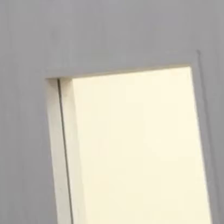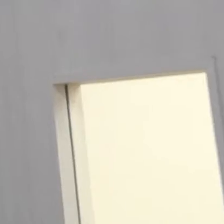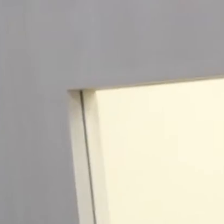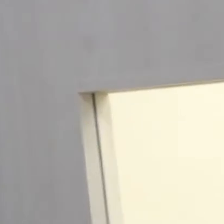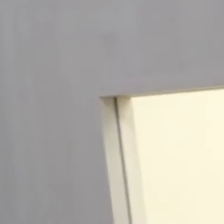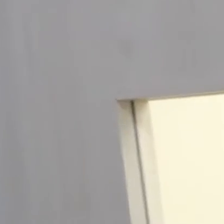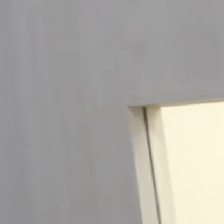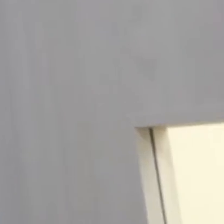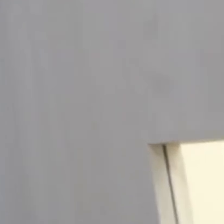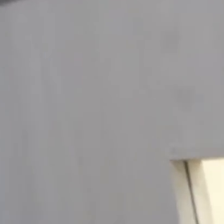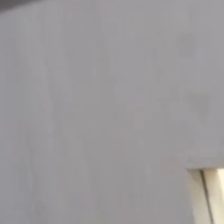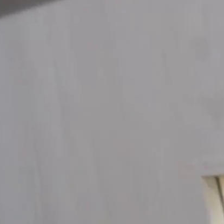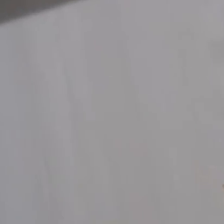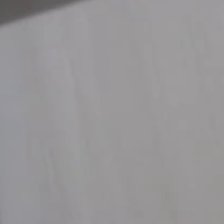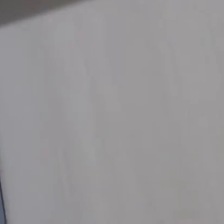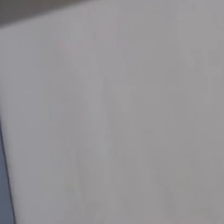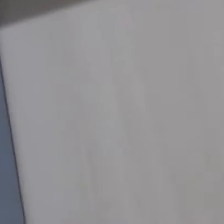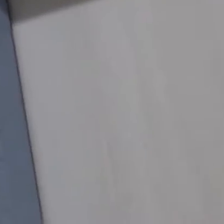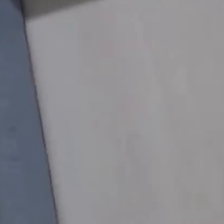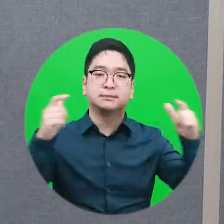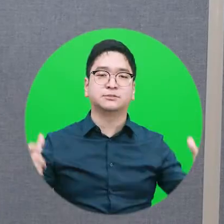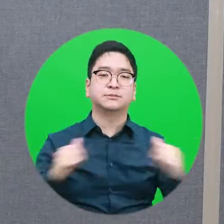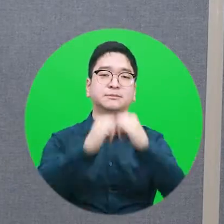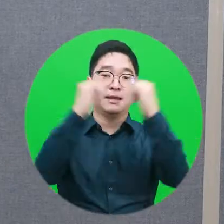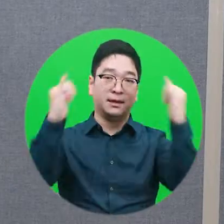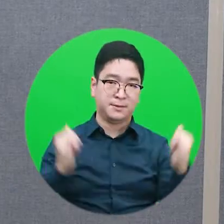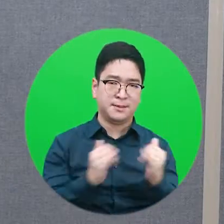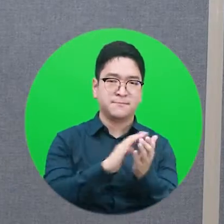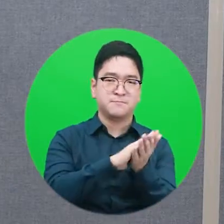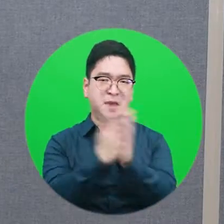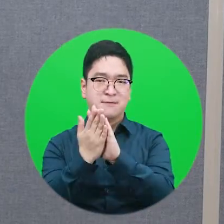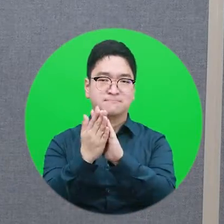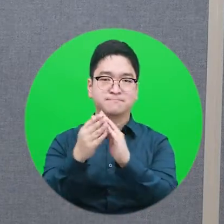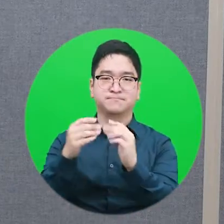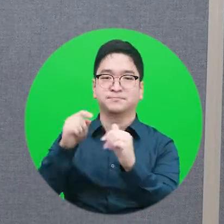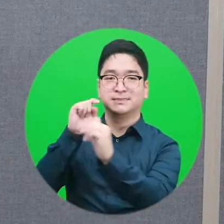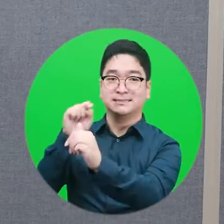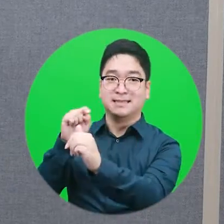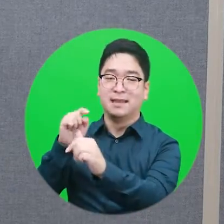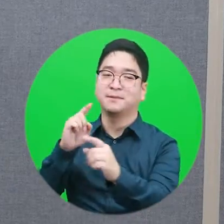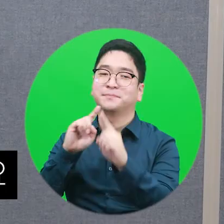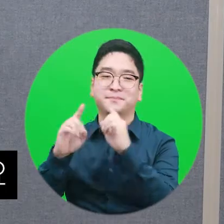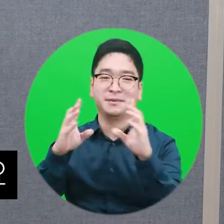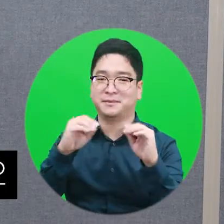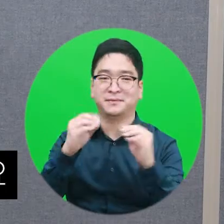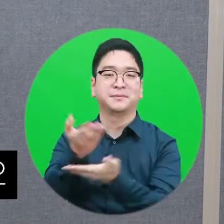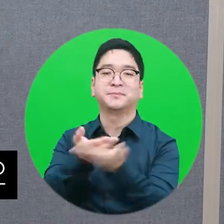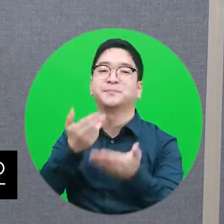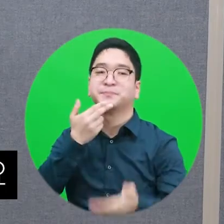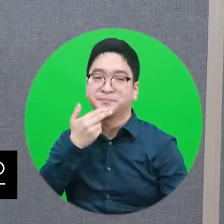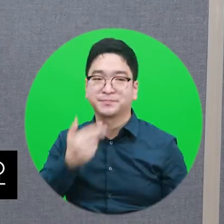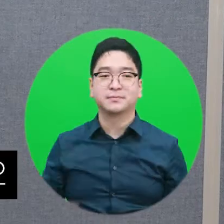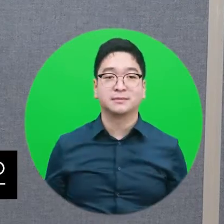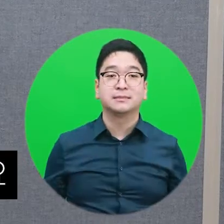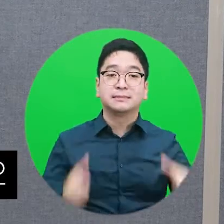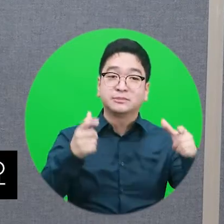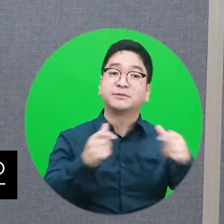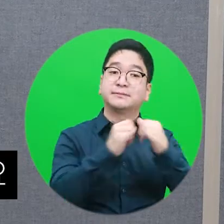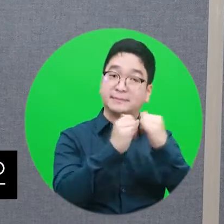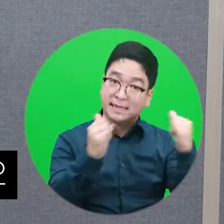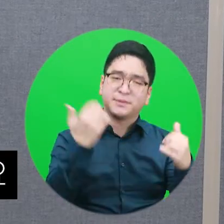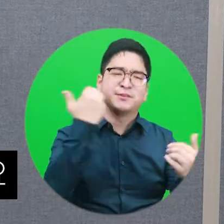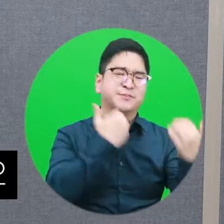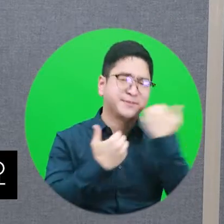그런 방향성을 두고 사업을 하고 있고요. 사실 저희가 장애 당사자분들만을 위한 어떤 지역 사회 환경